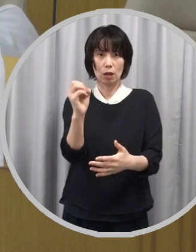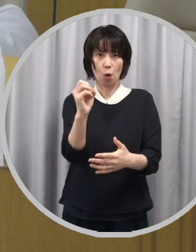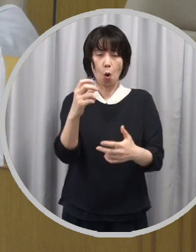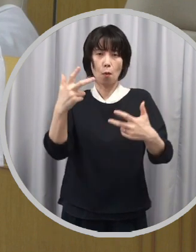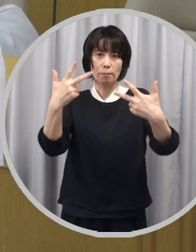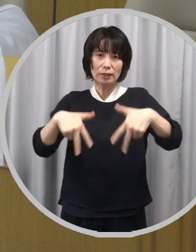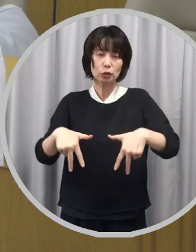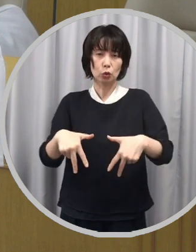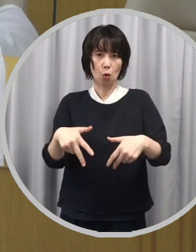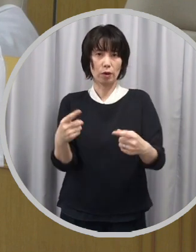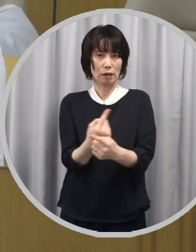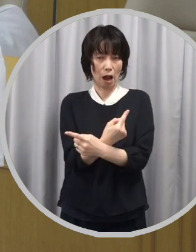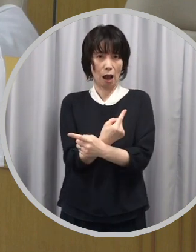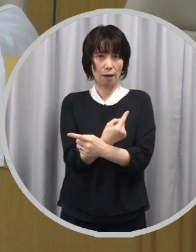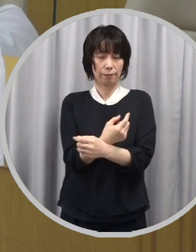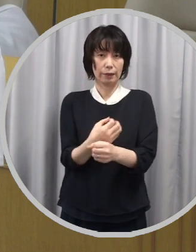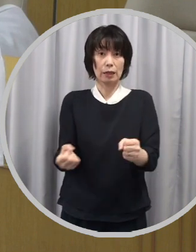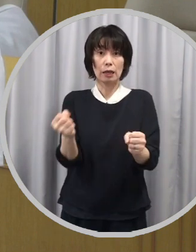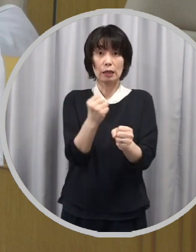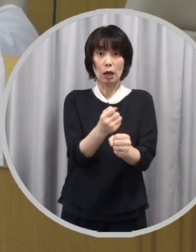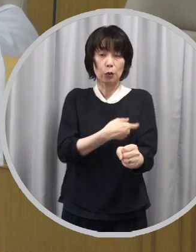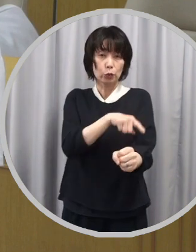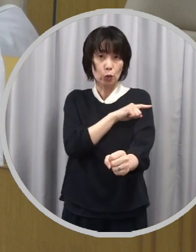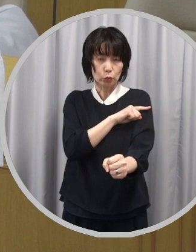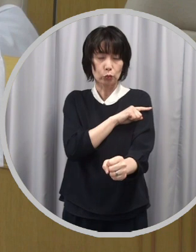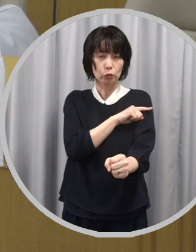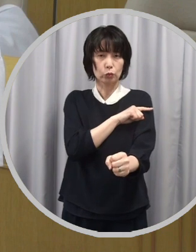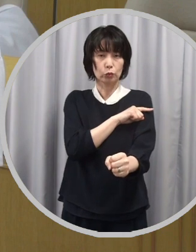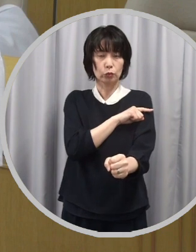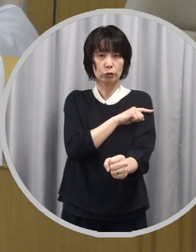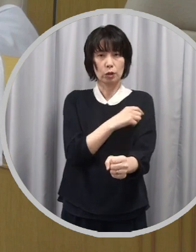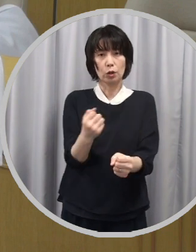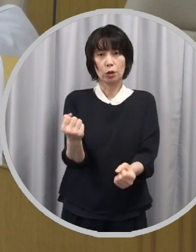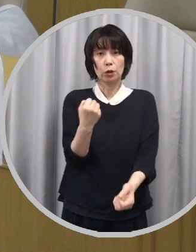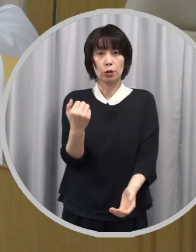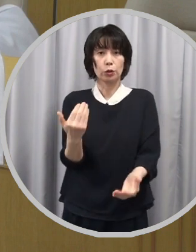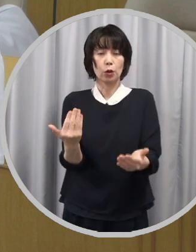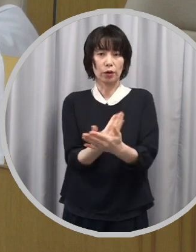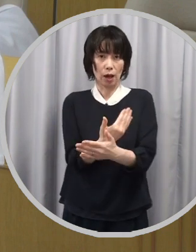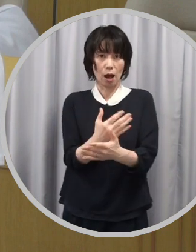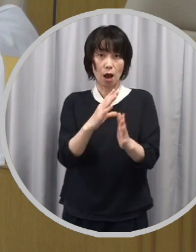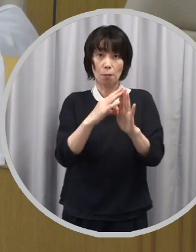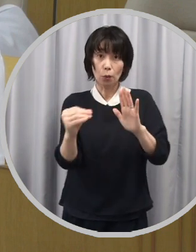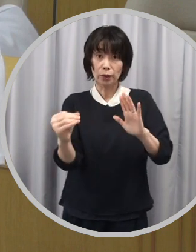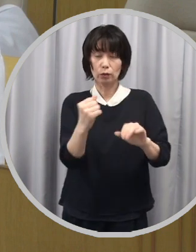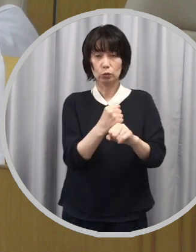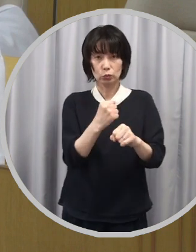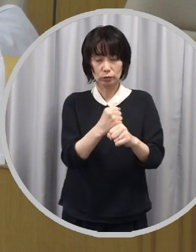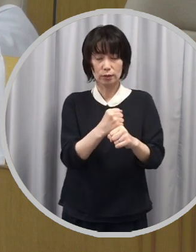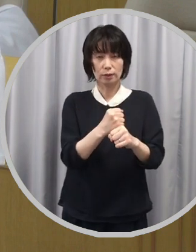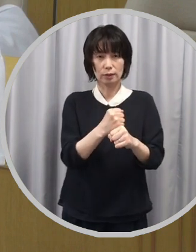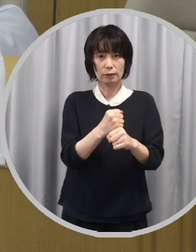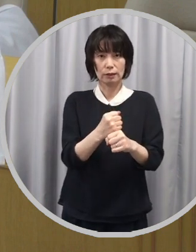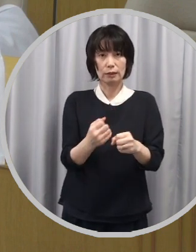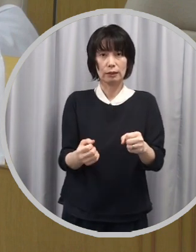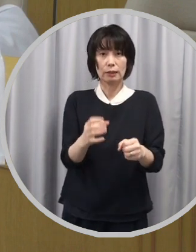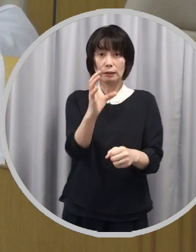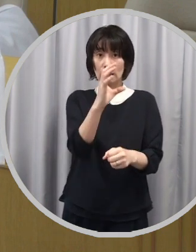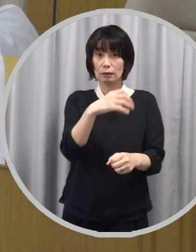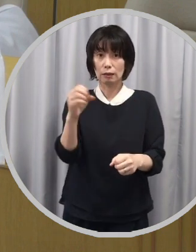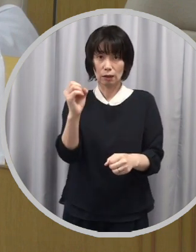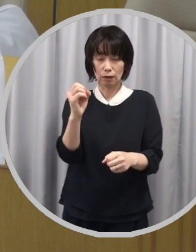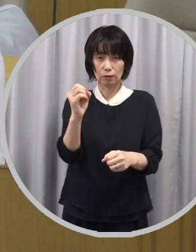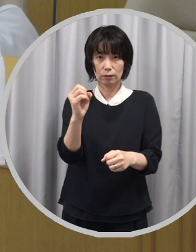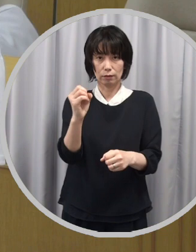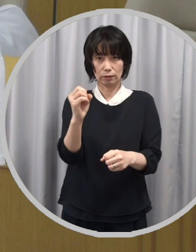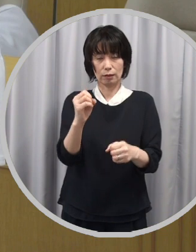化、レジリエンス、回復力、復元力強化のモデル創出や再エネなど脱炭素電